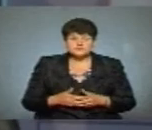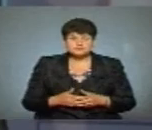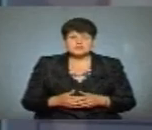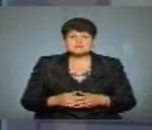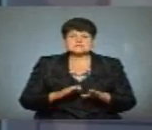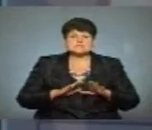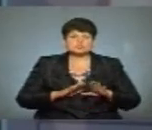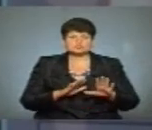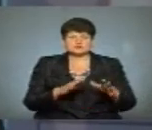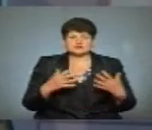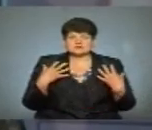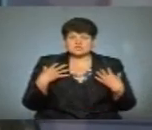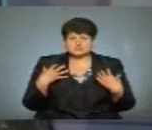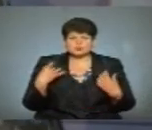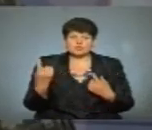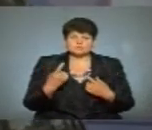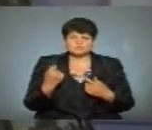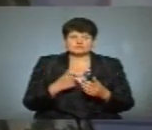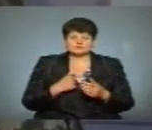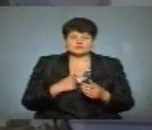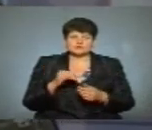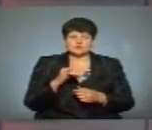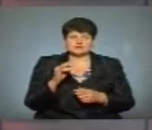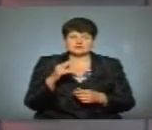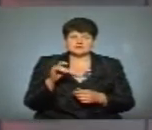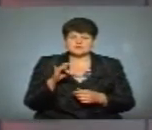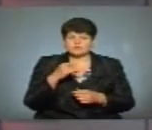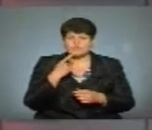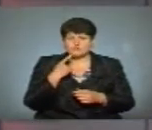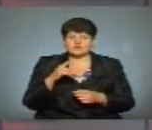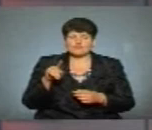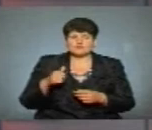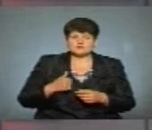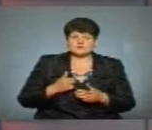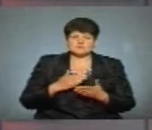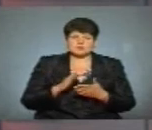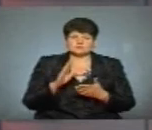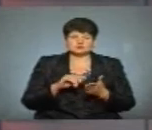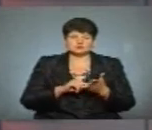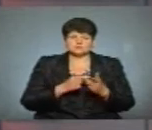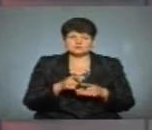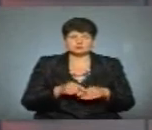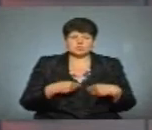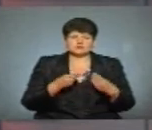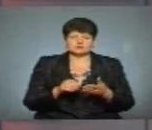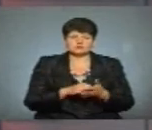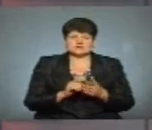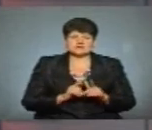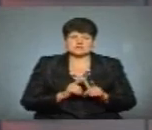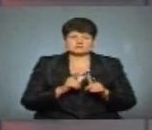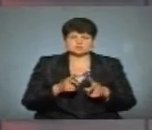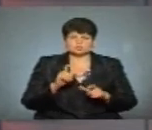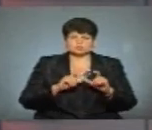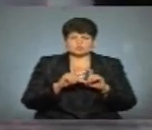відділу комплектування та призову обласного військкомату Юрій Дмитрів каже, у призовника має бути довідка, що він подав документи на вступ до